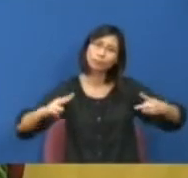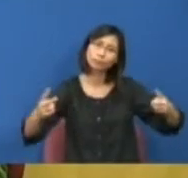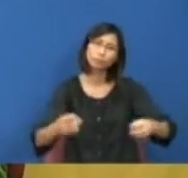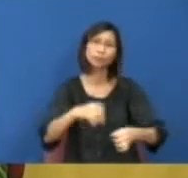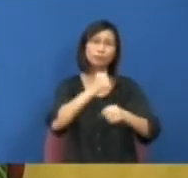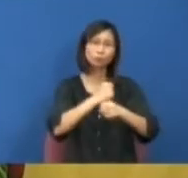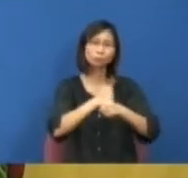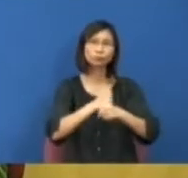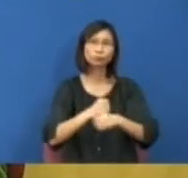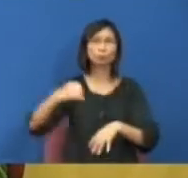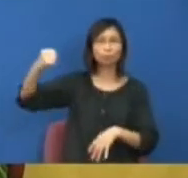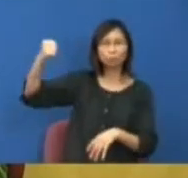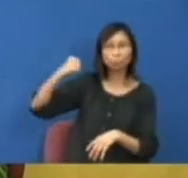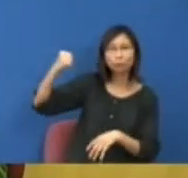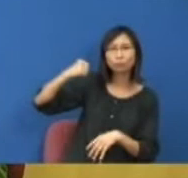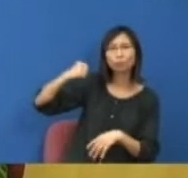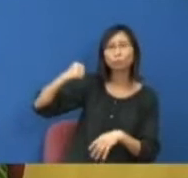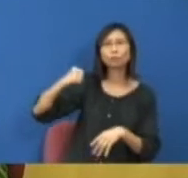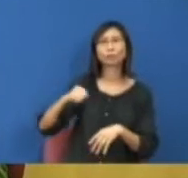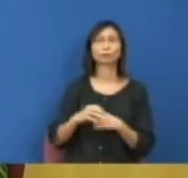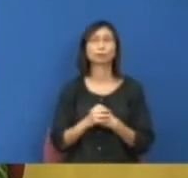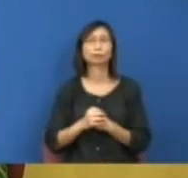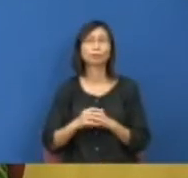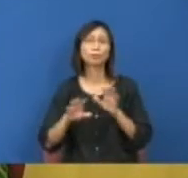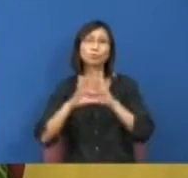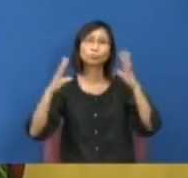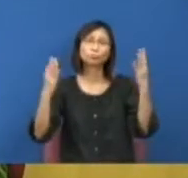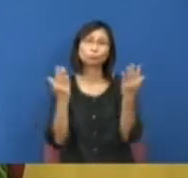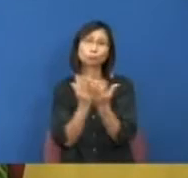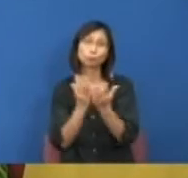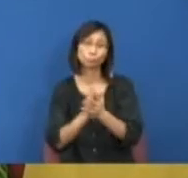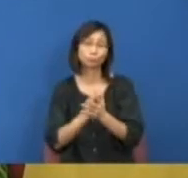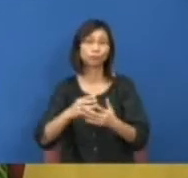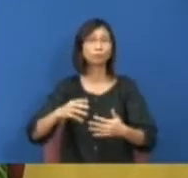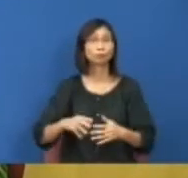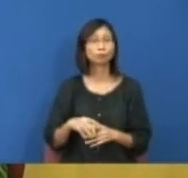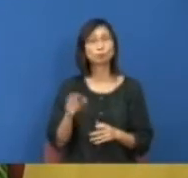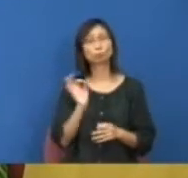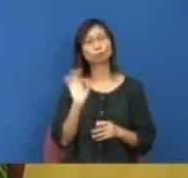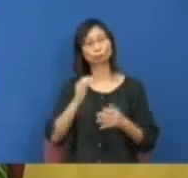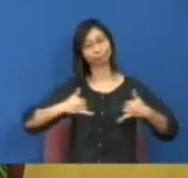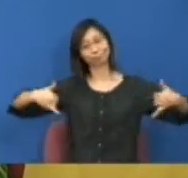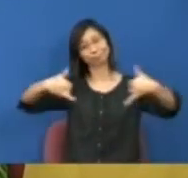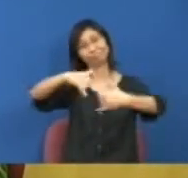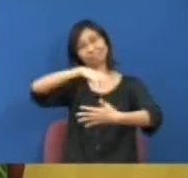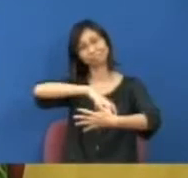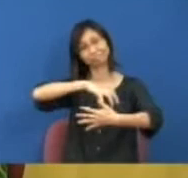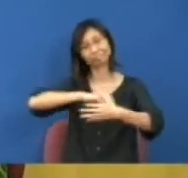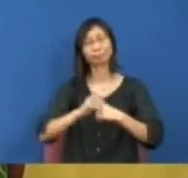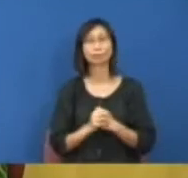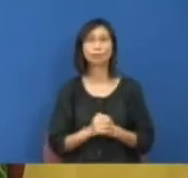邊出得最多力嘅嗰啲 commoners 咧，佢係完全喺呢個議會裏邊冇撈西嘅。咁反而係嗰啲咧喺即係成